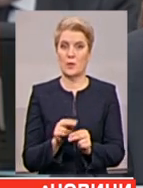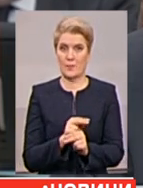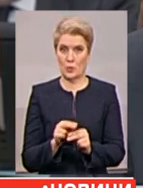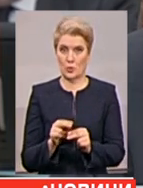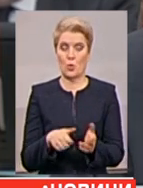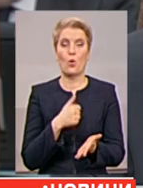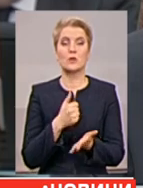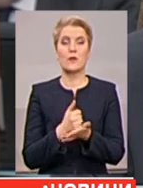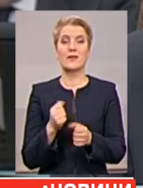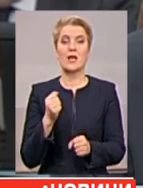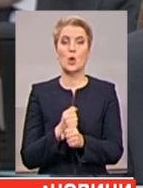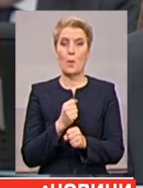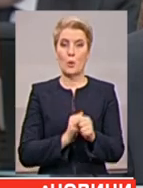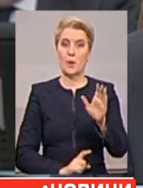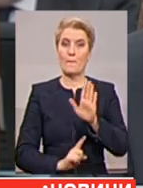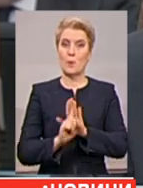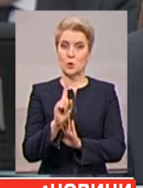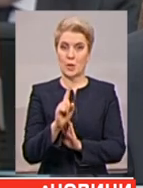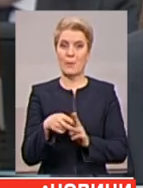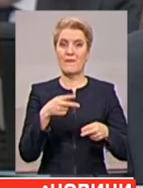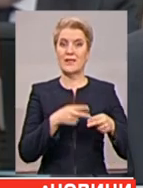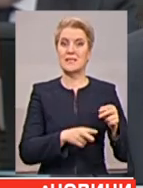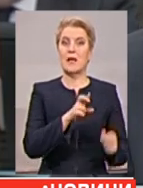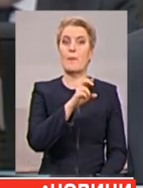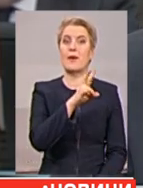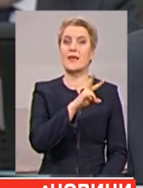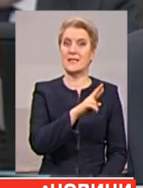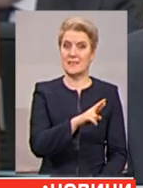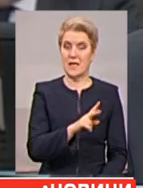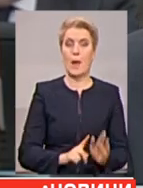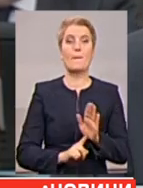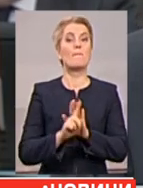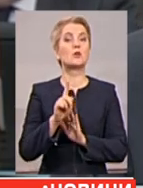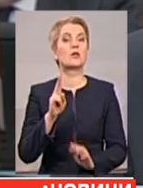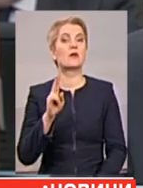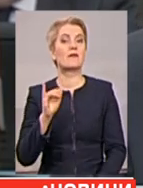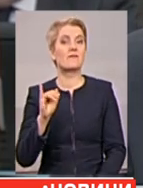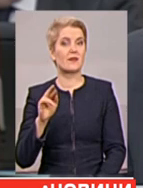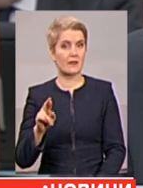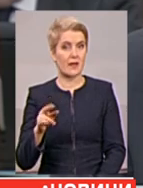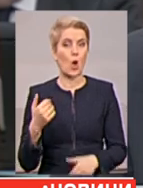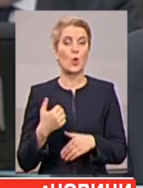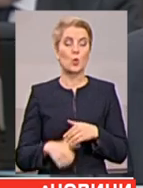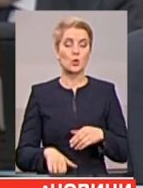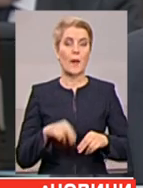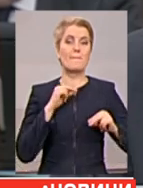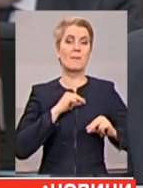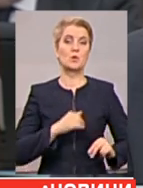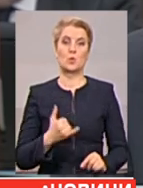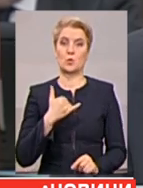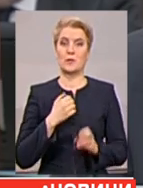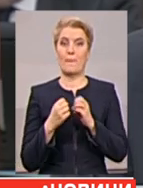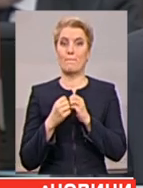роботи ми розпочинаємо з кінця березня, початок квітня. Вже працюють у нас